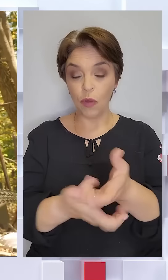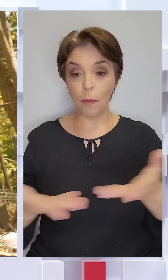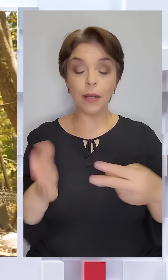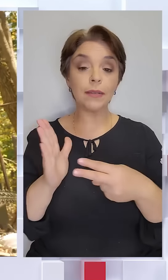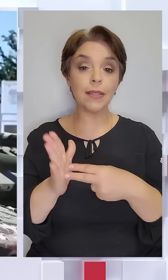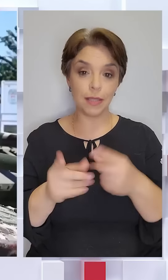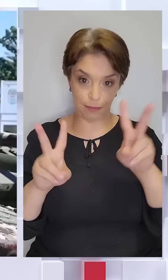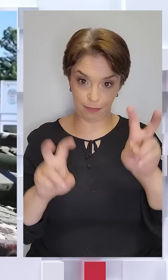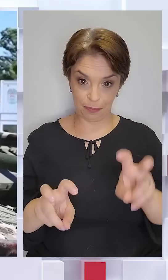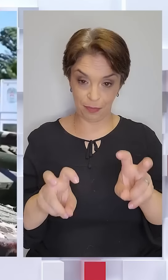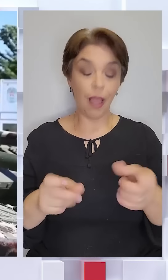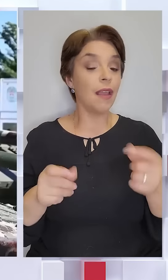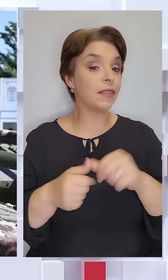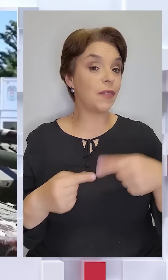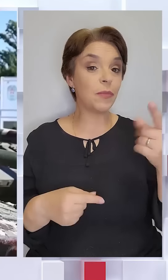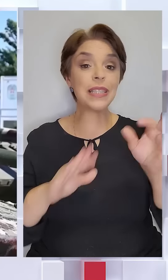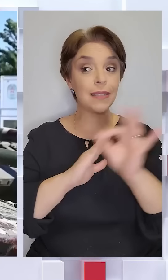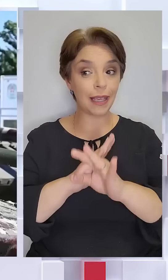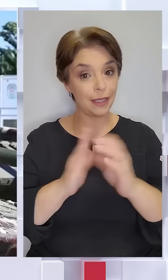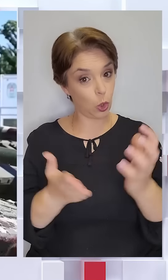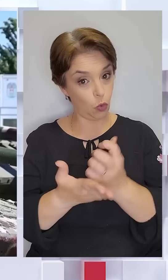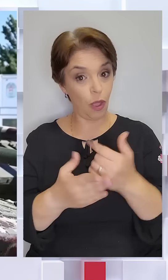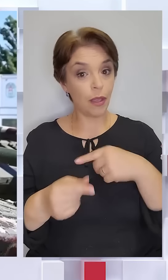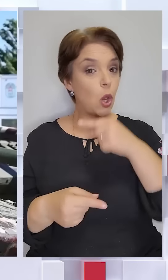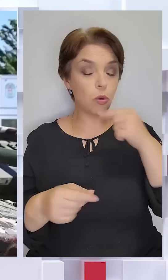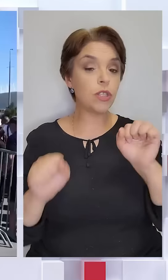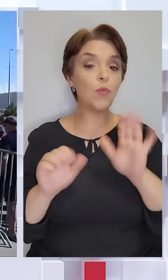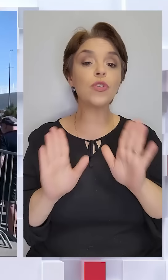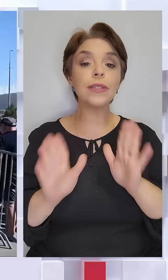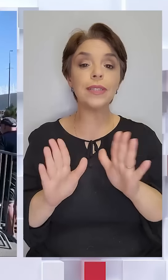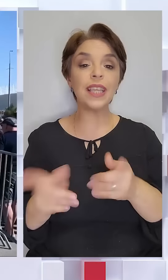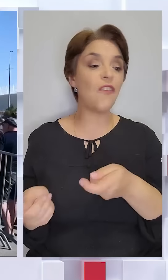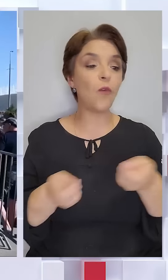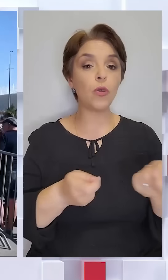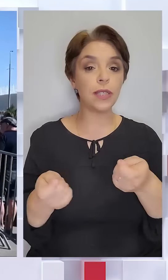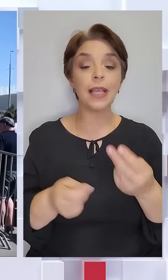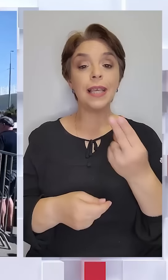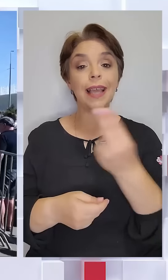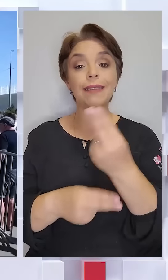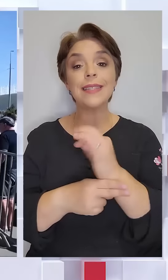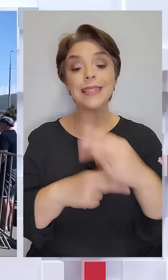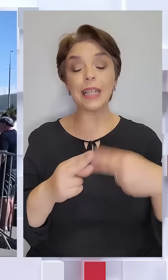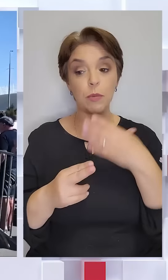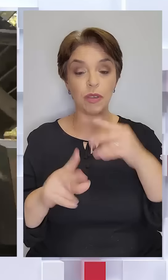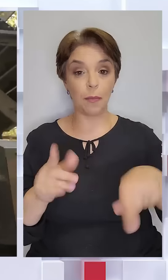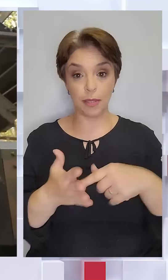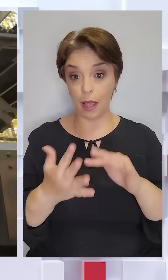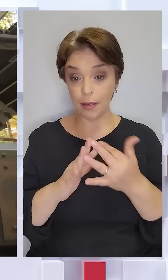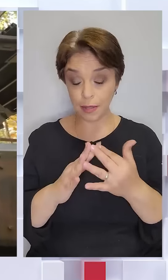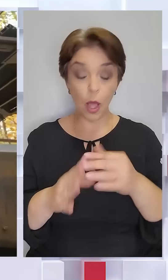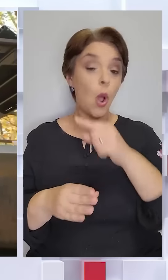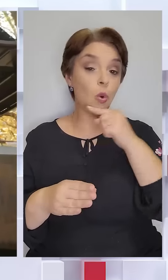на 7 одиниць. І на відміну від західних трофеїв, які Росія може лише возити, як цирк Шапіто по своїх містах і